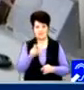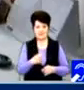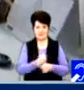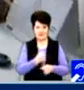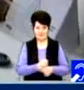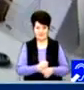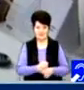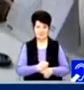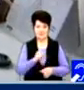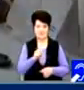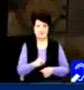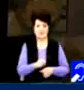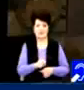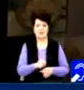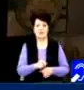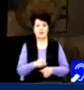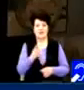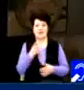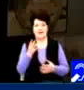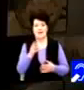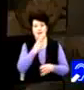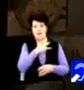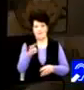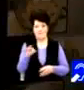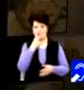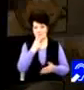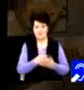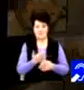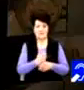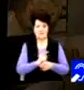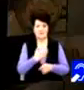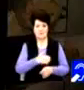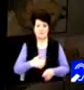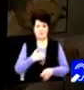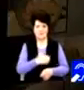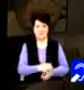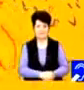face merită p că reetele ei video îi aduc și venituri destul de